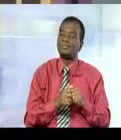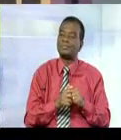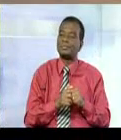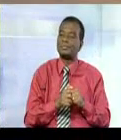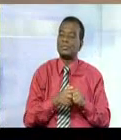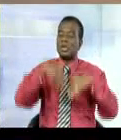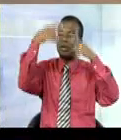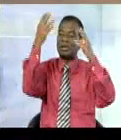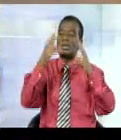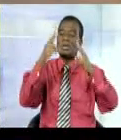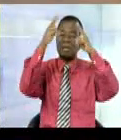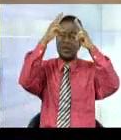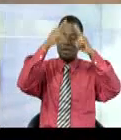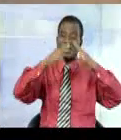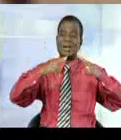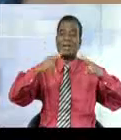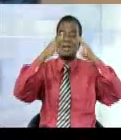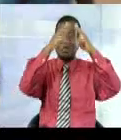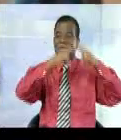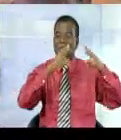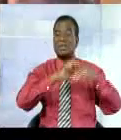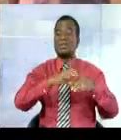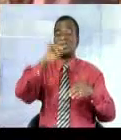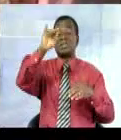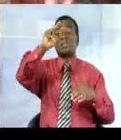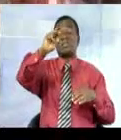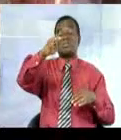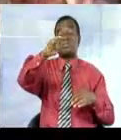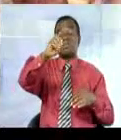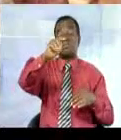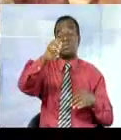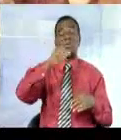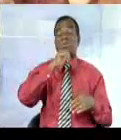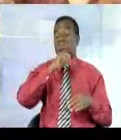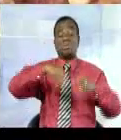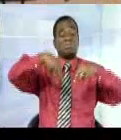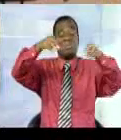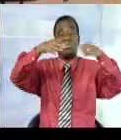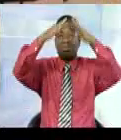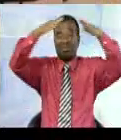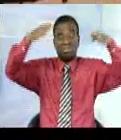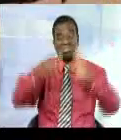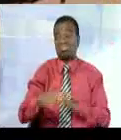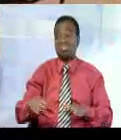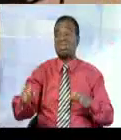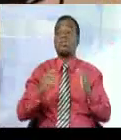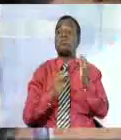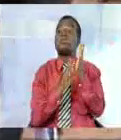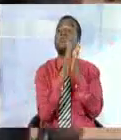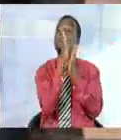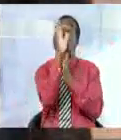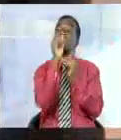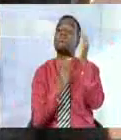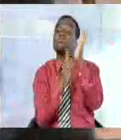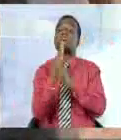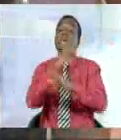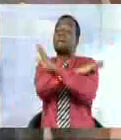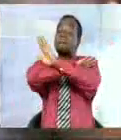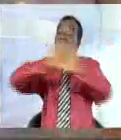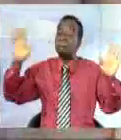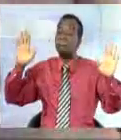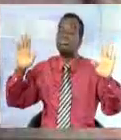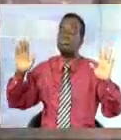La ville de Dembokro n'a plus un vrai grand marché suite à l'incendie qui a ravagé une bonne partie du marché. Le conseil